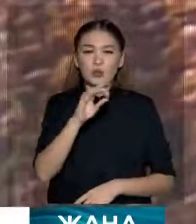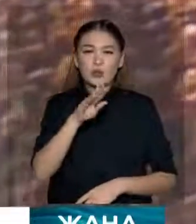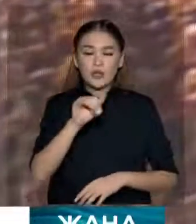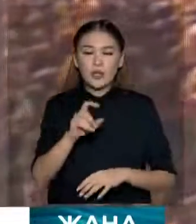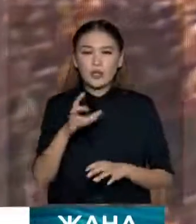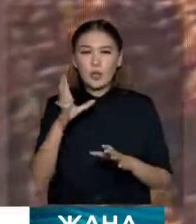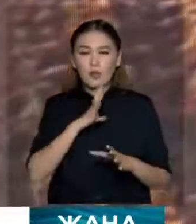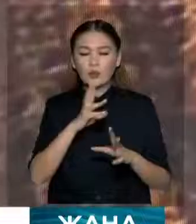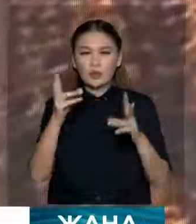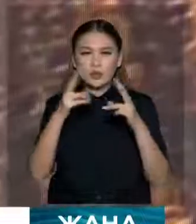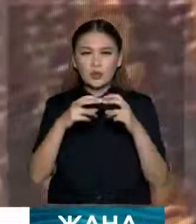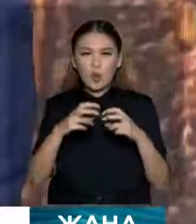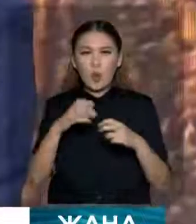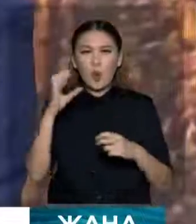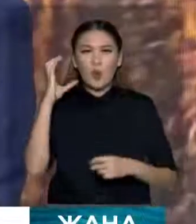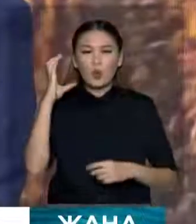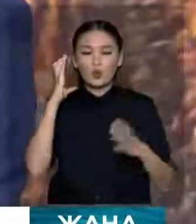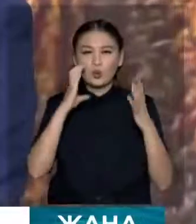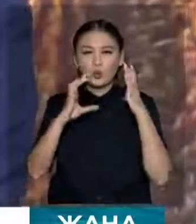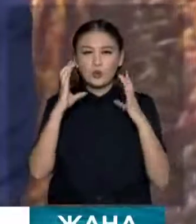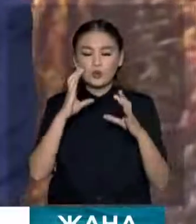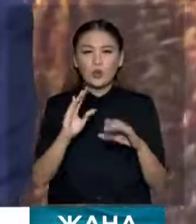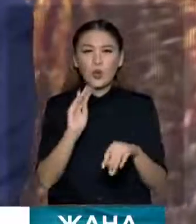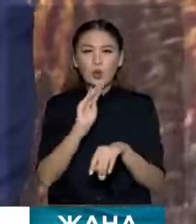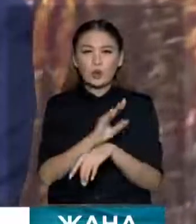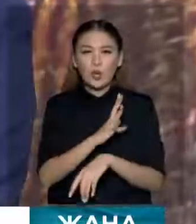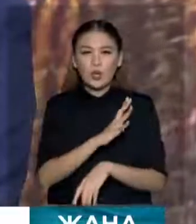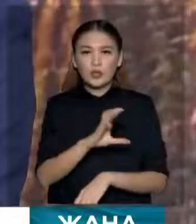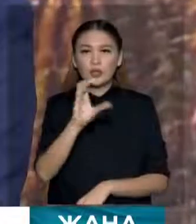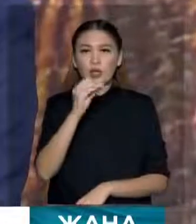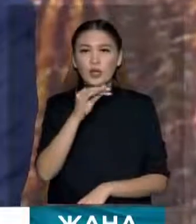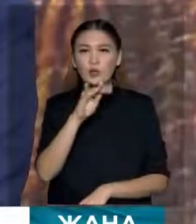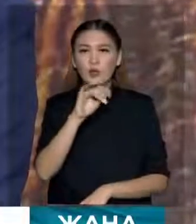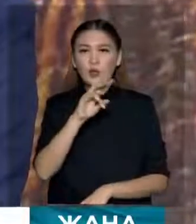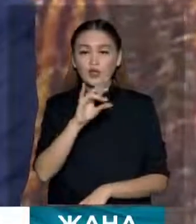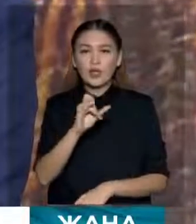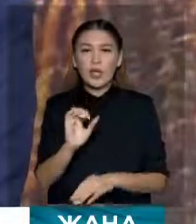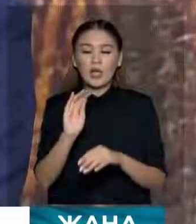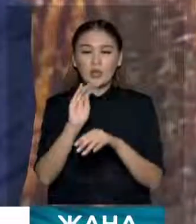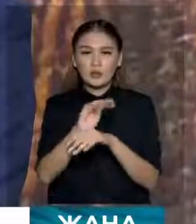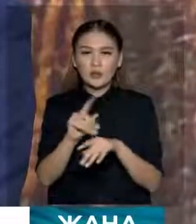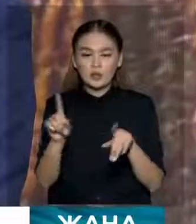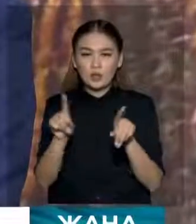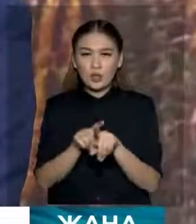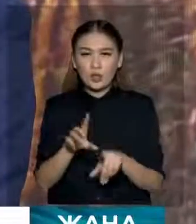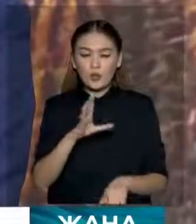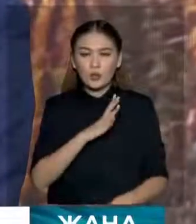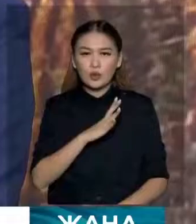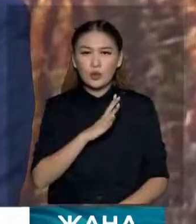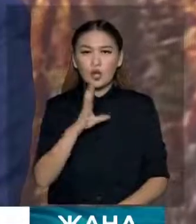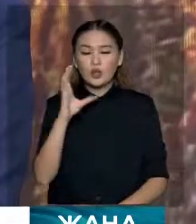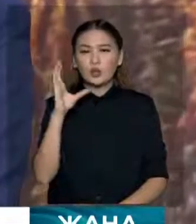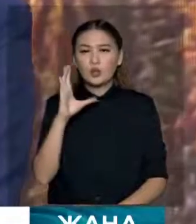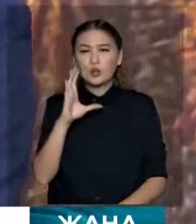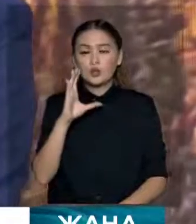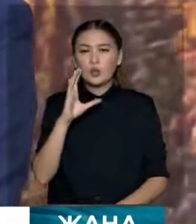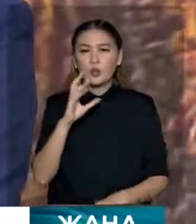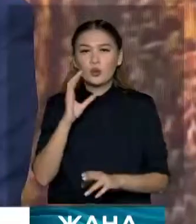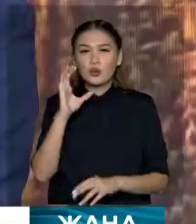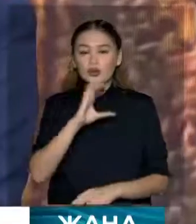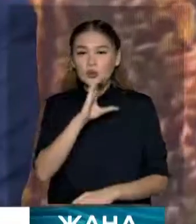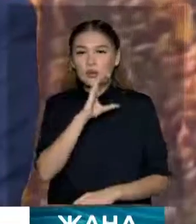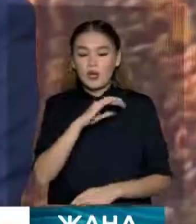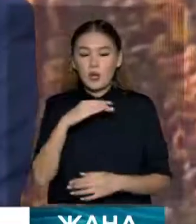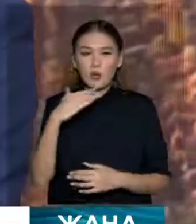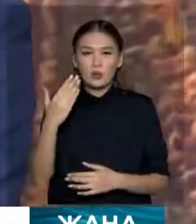зерттеу университеті қосылды. Мына біздің университетке, Сейфуллин атындағы университетке. Содан кейін мына солтүстік тәжірибе станциясы қосылды.